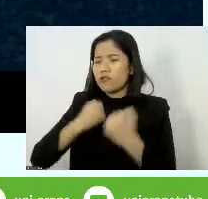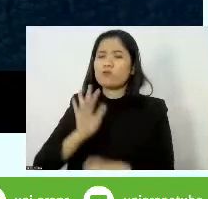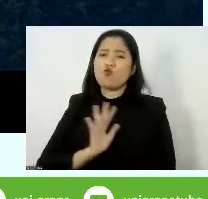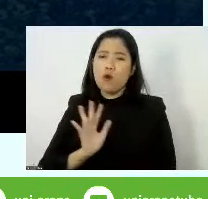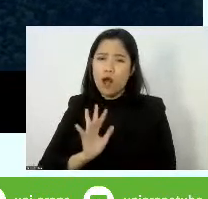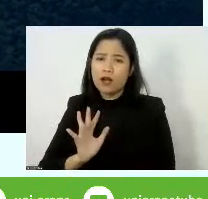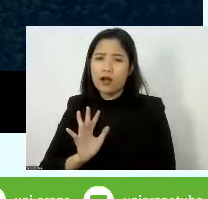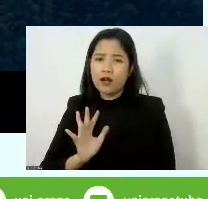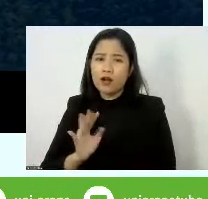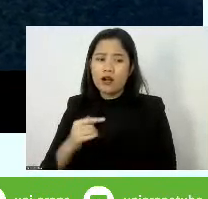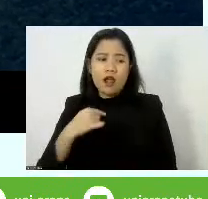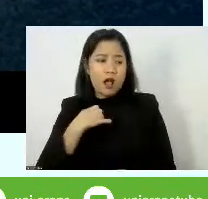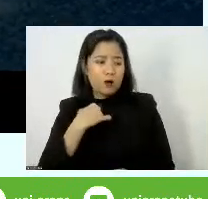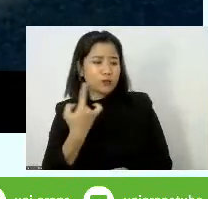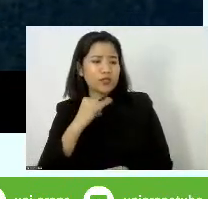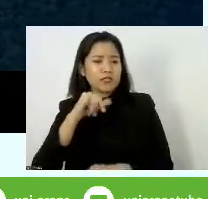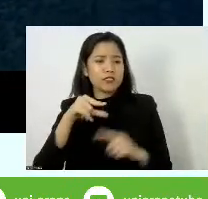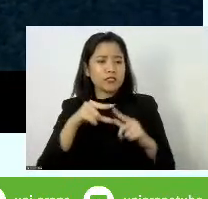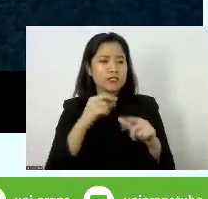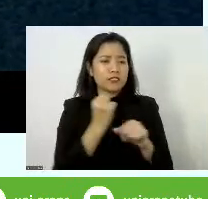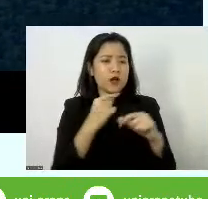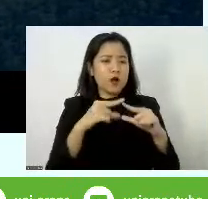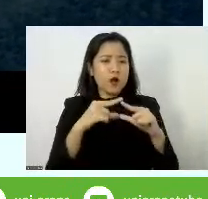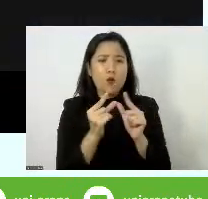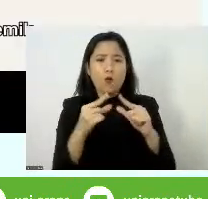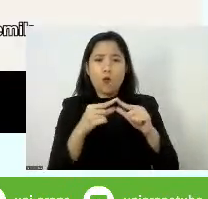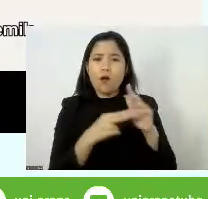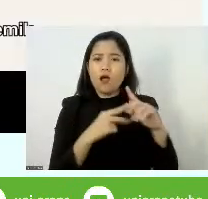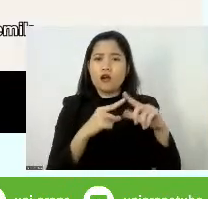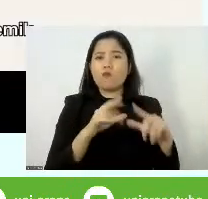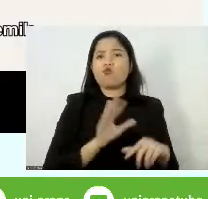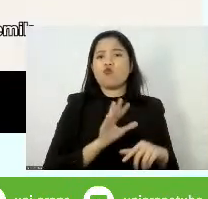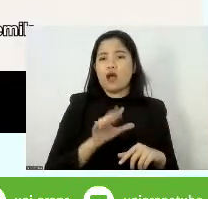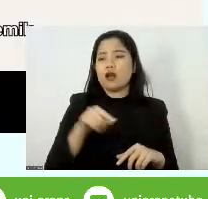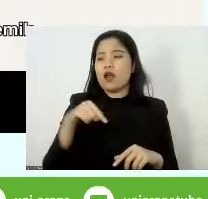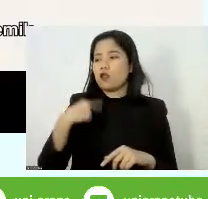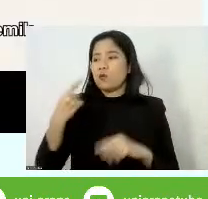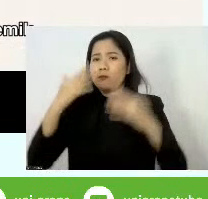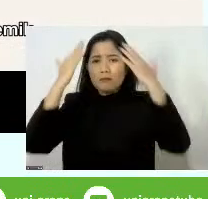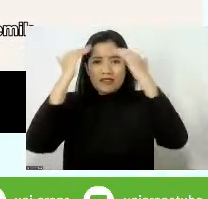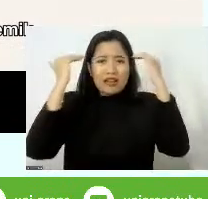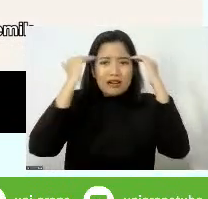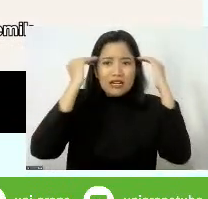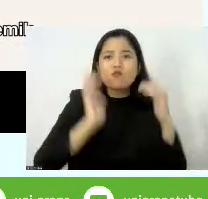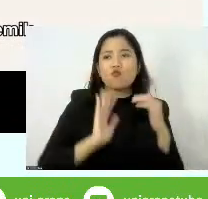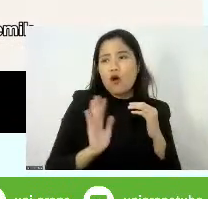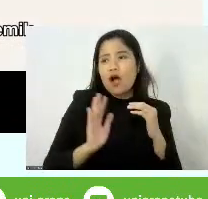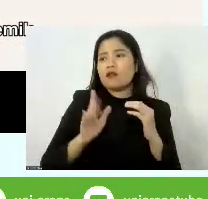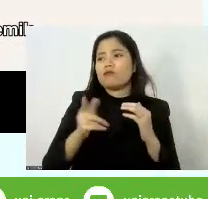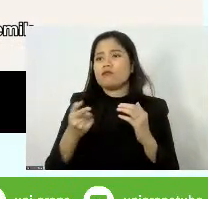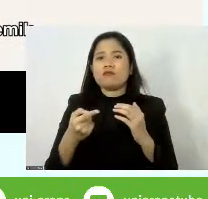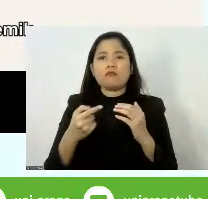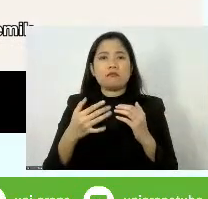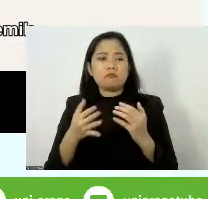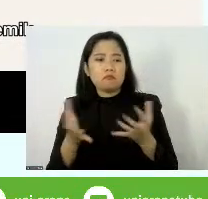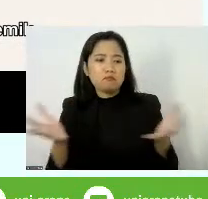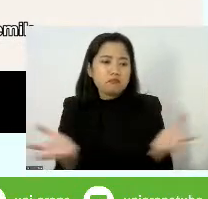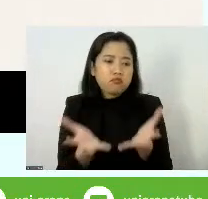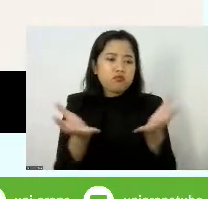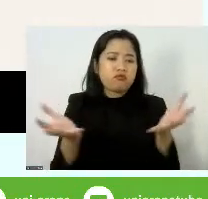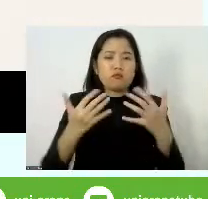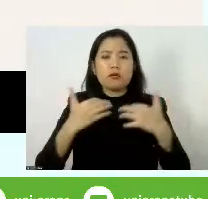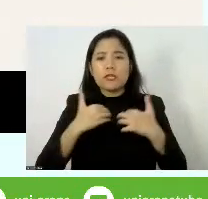Bukan jagawana aku kan bukan petani peternak Pedan lain-lain yang berhubungan unsur alam